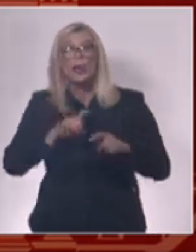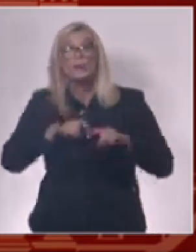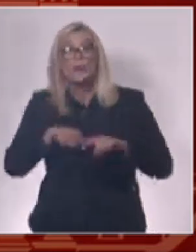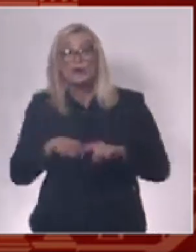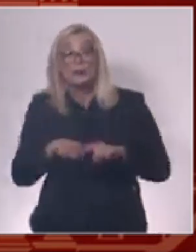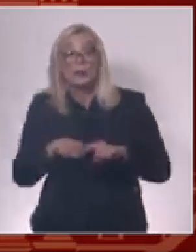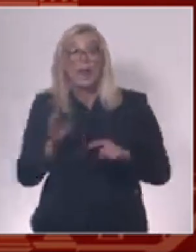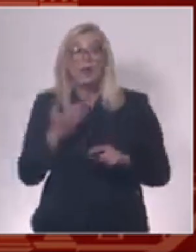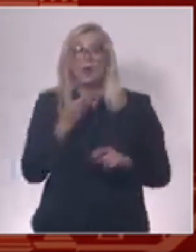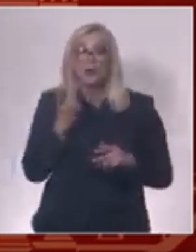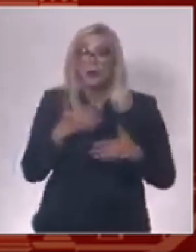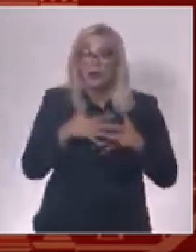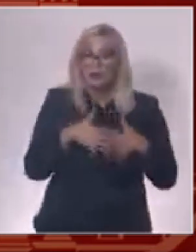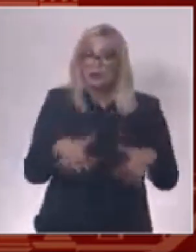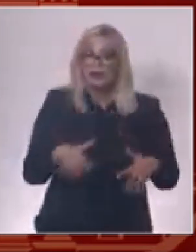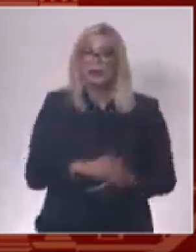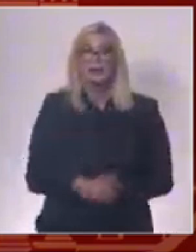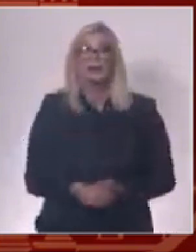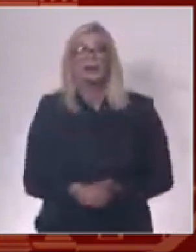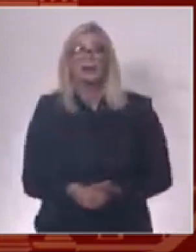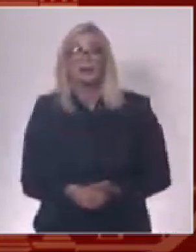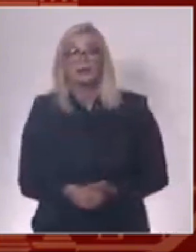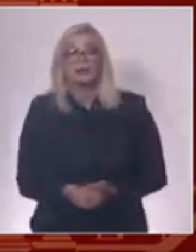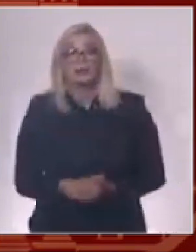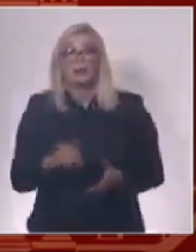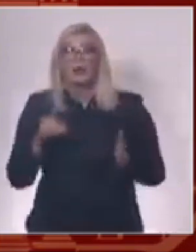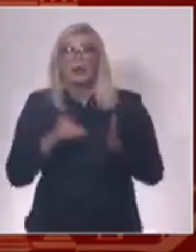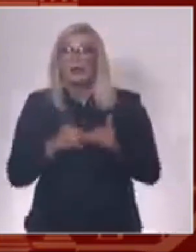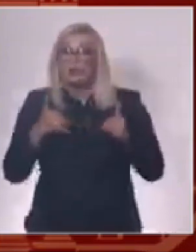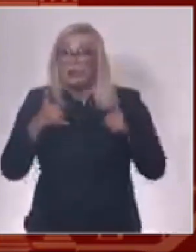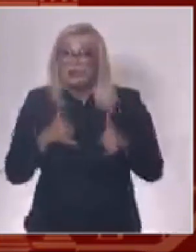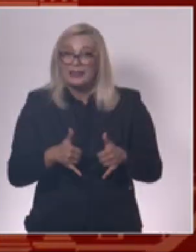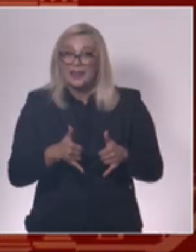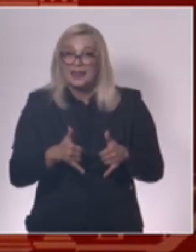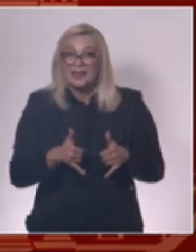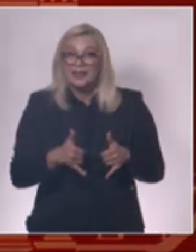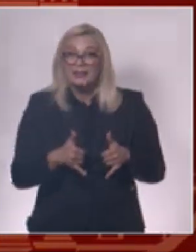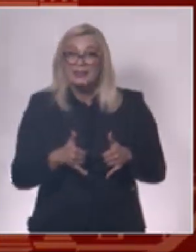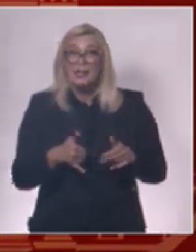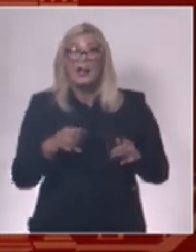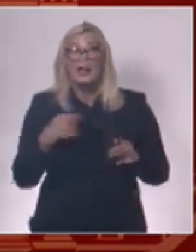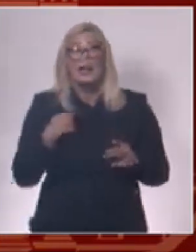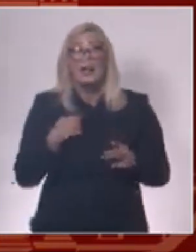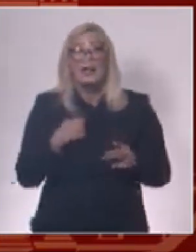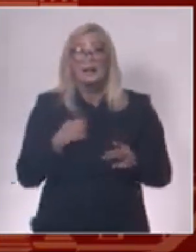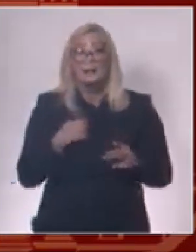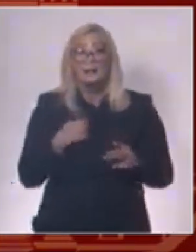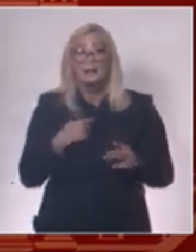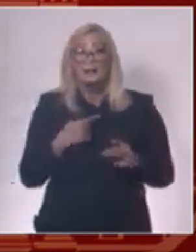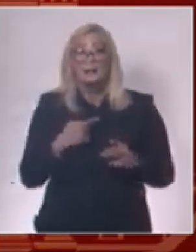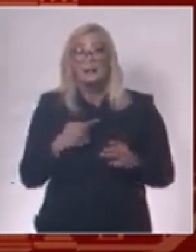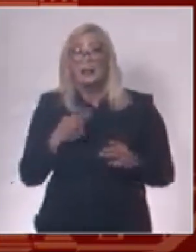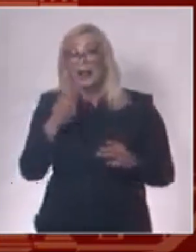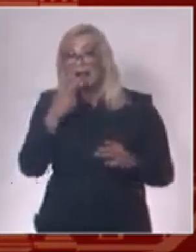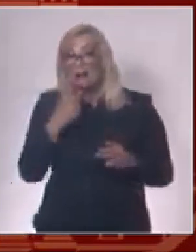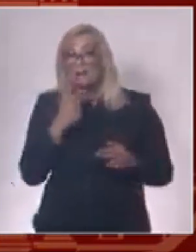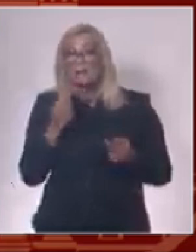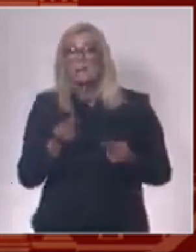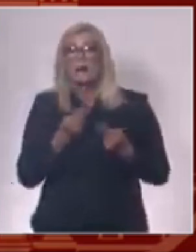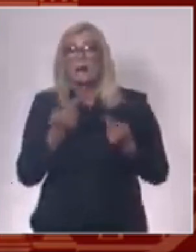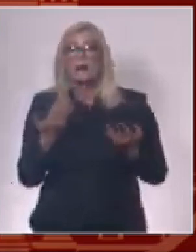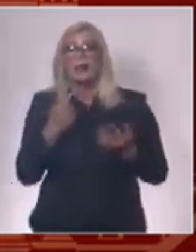денеска постојат и кои за кои што за жал уште денеска ние спориме каде се ноѓат во